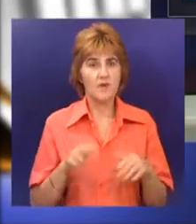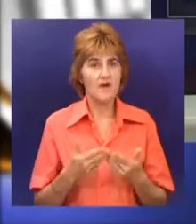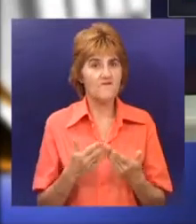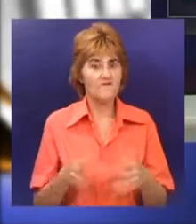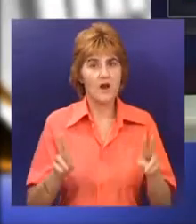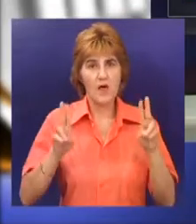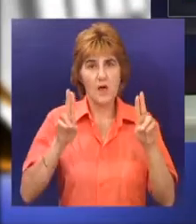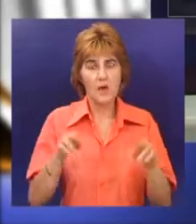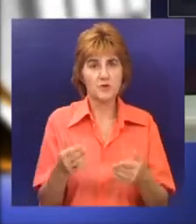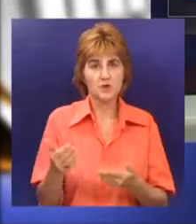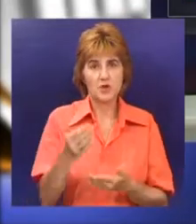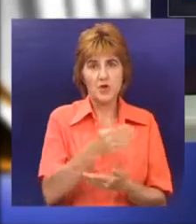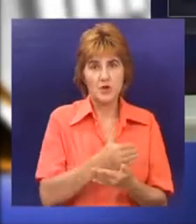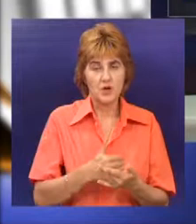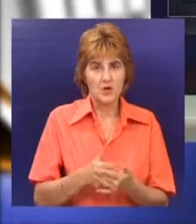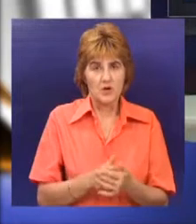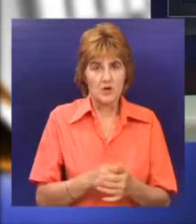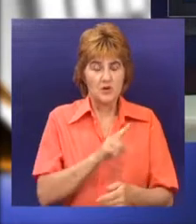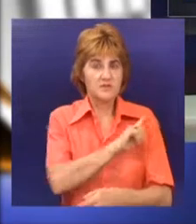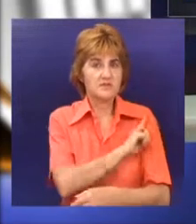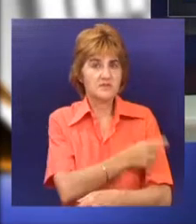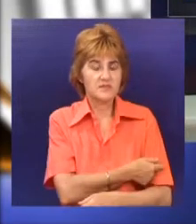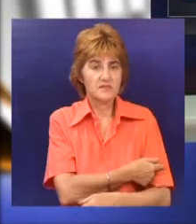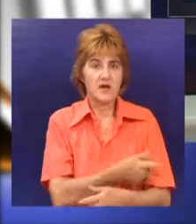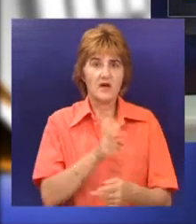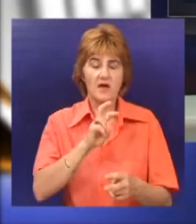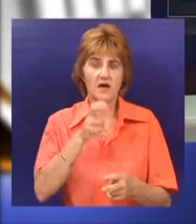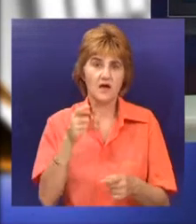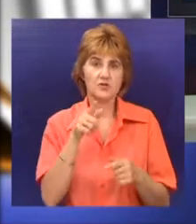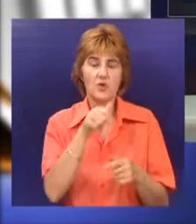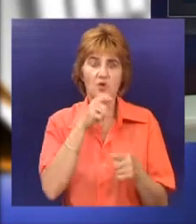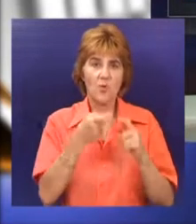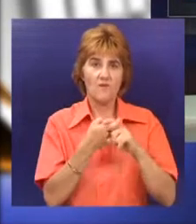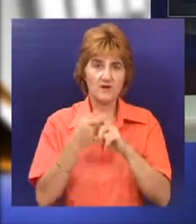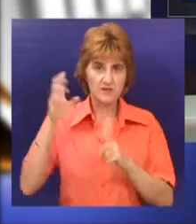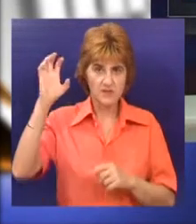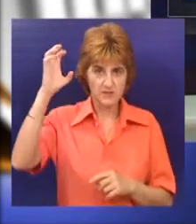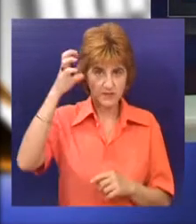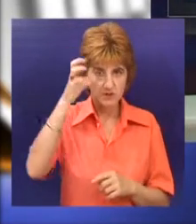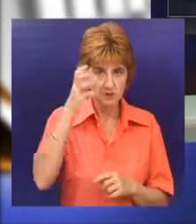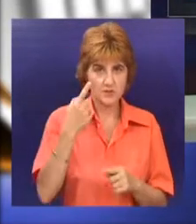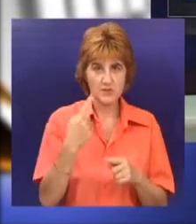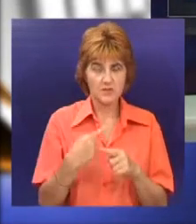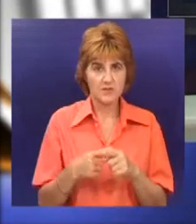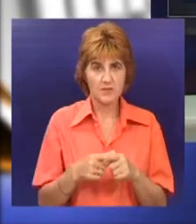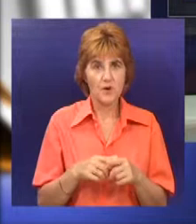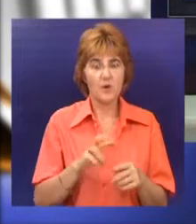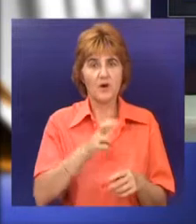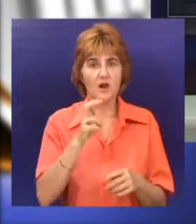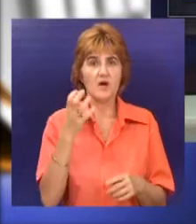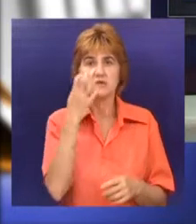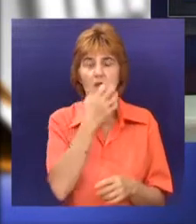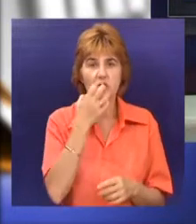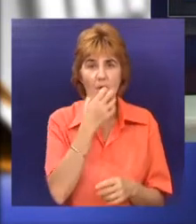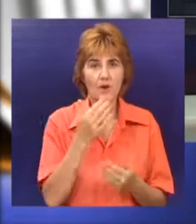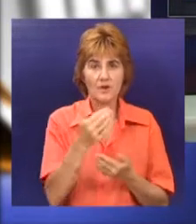Subotica ima velike mogućnosti za korištenje alternativnih izvora energije. Tu se prvenstveno misli na solarnu energiju, korištenje energije iz biomase